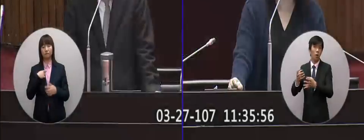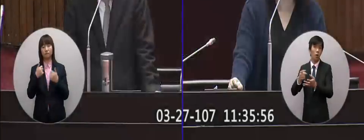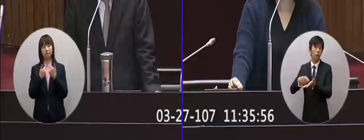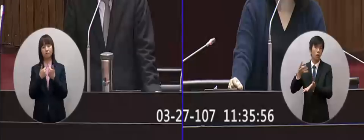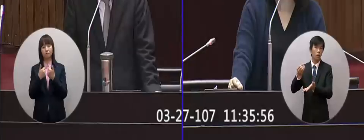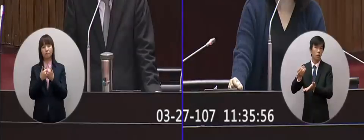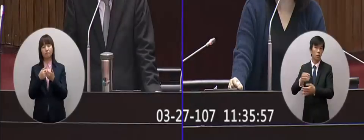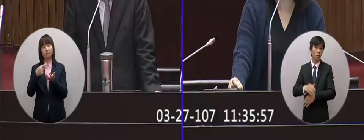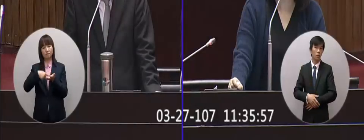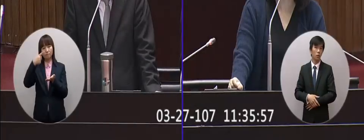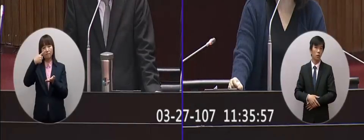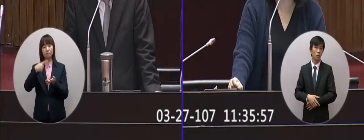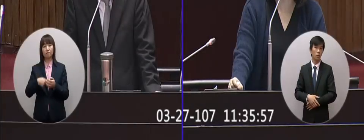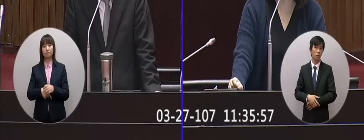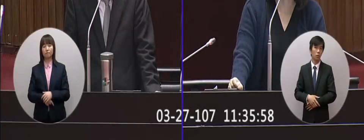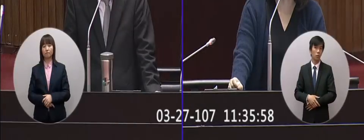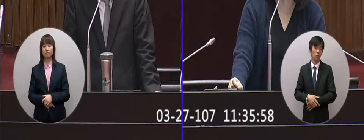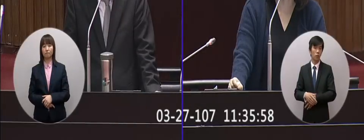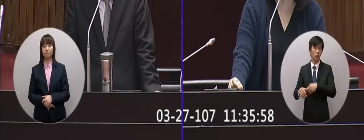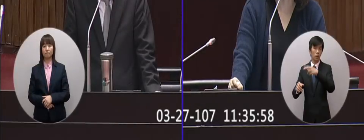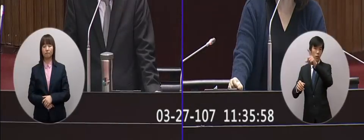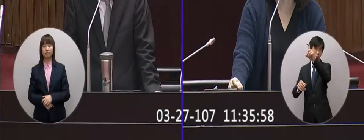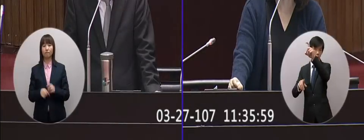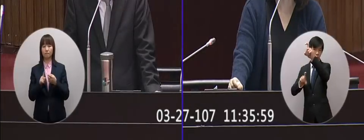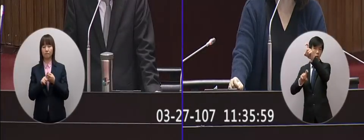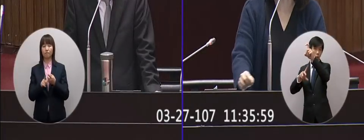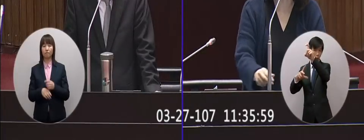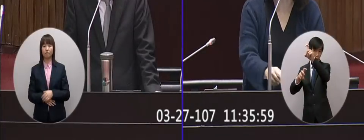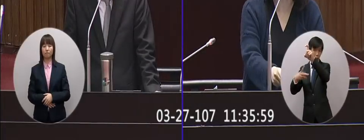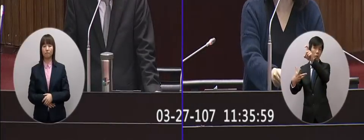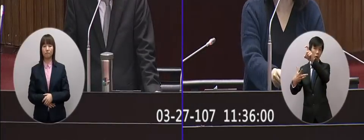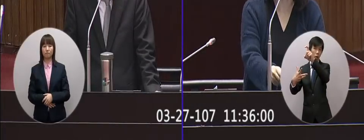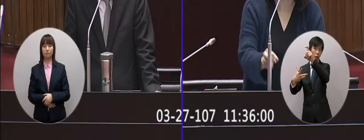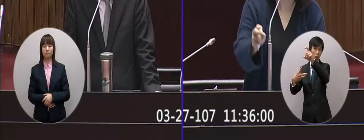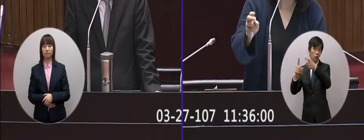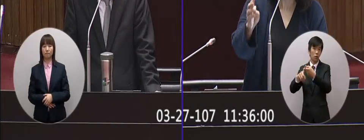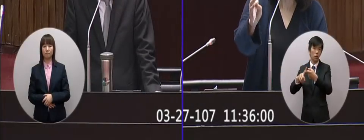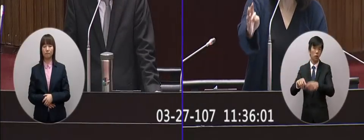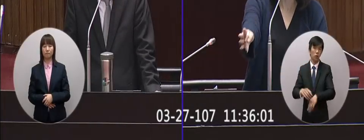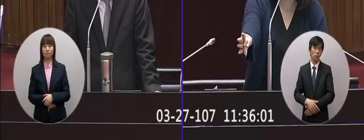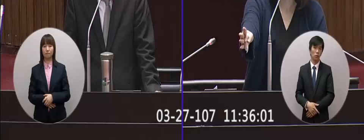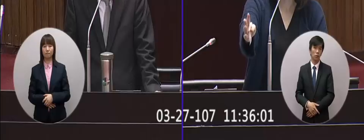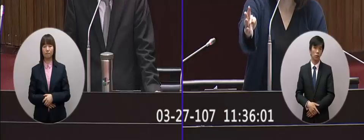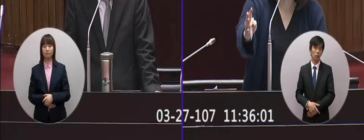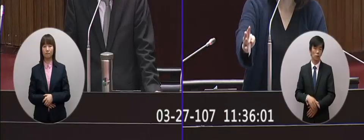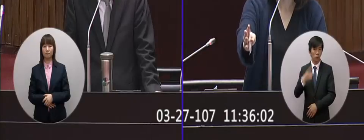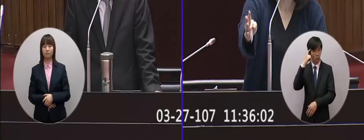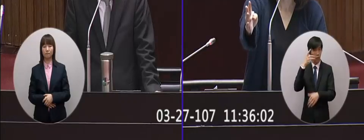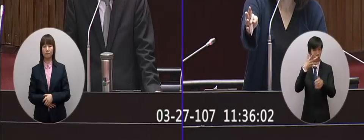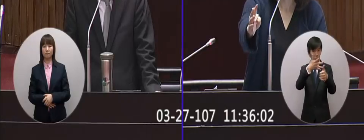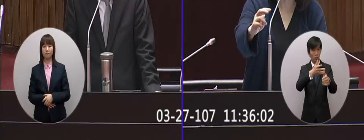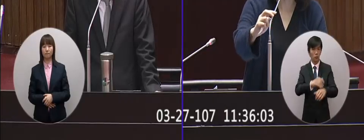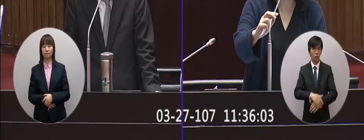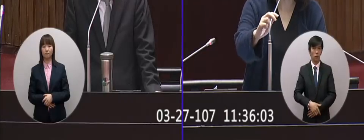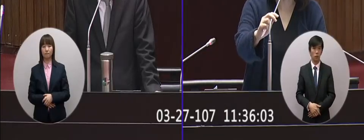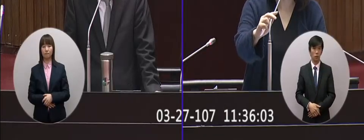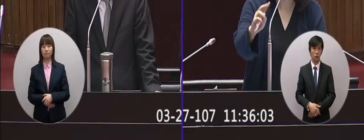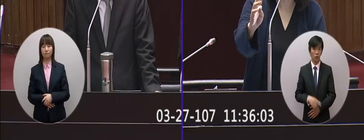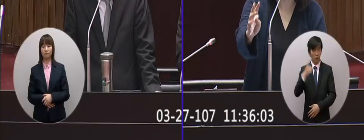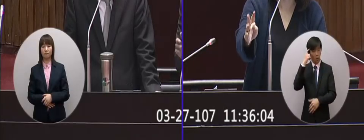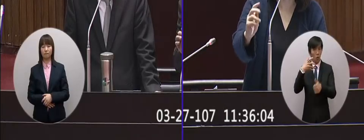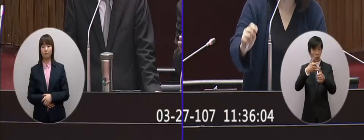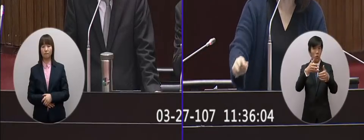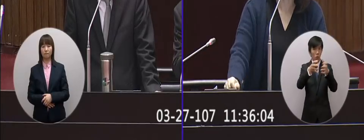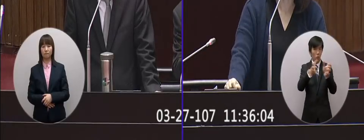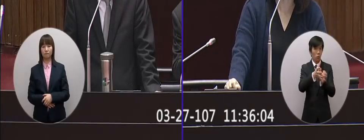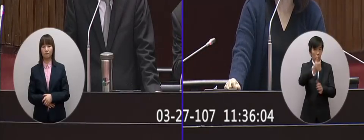过一次吧。 11月28号吗？ 对， 11月28号。 是。 那请教一下部长，沈荣津部长，